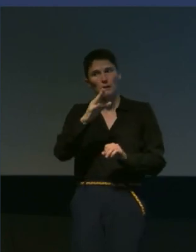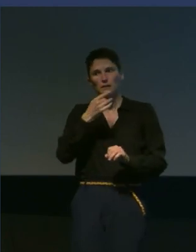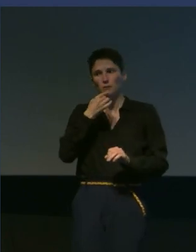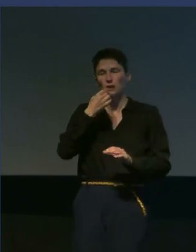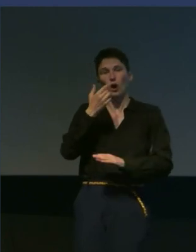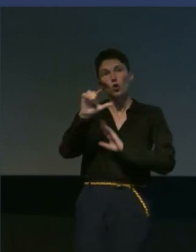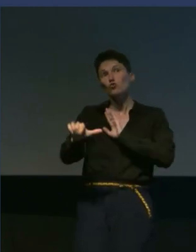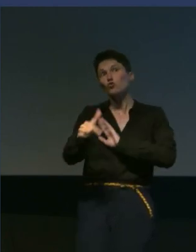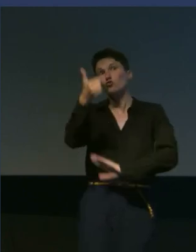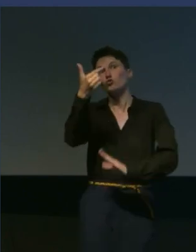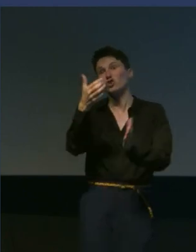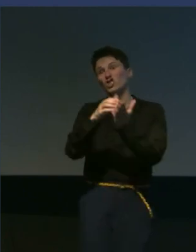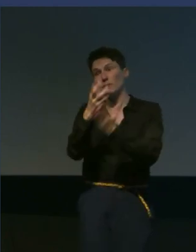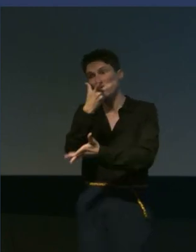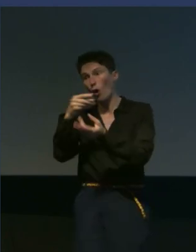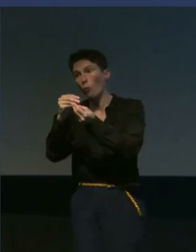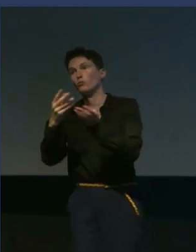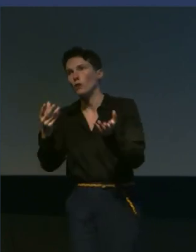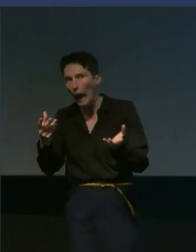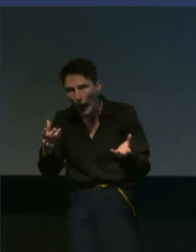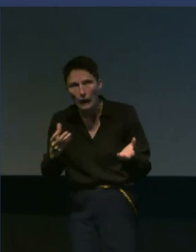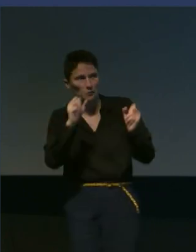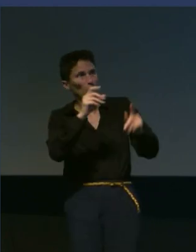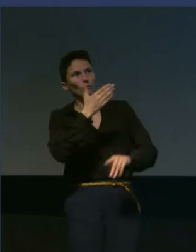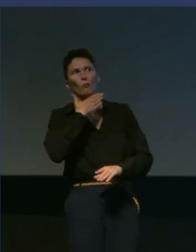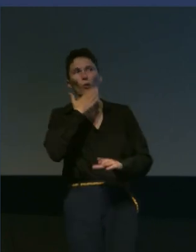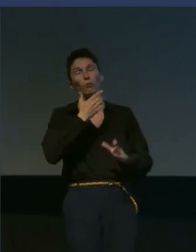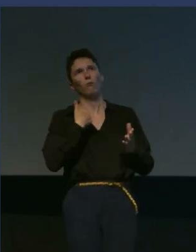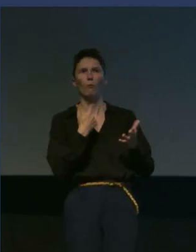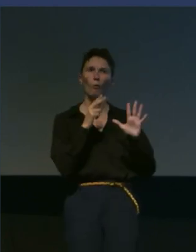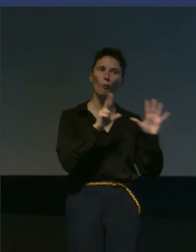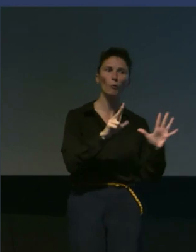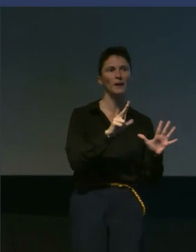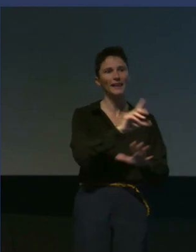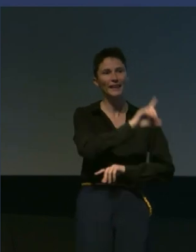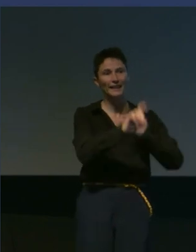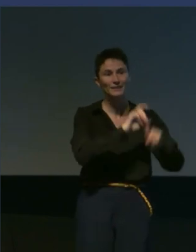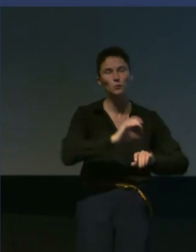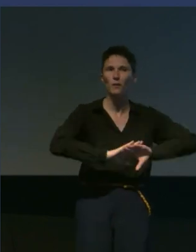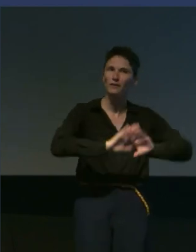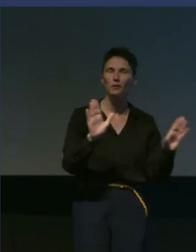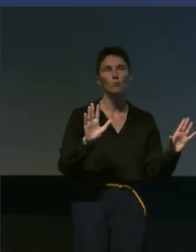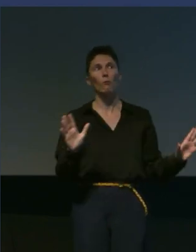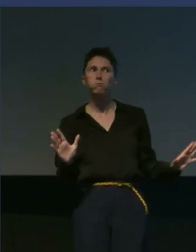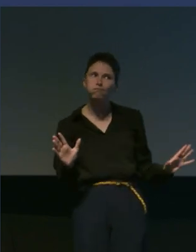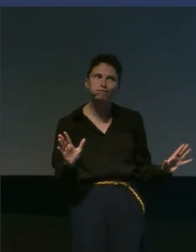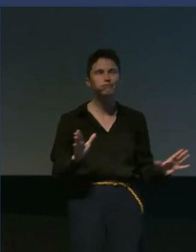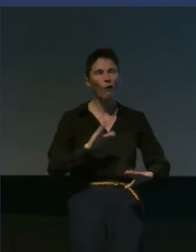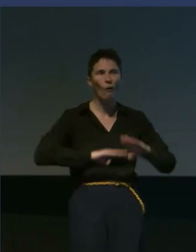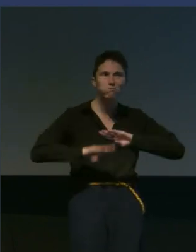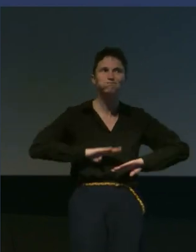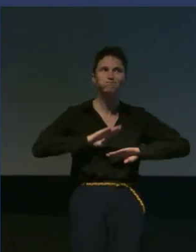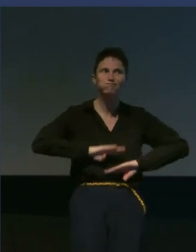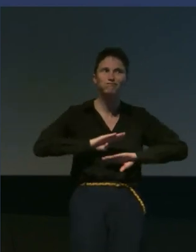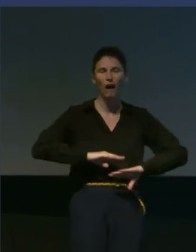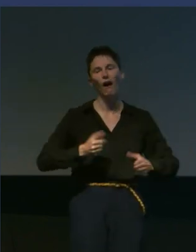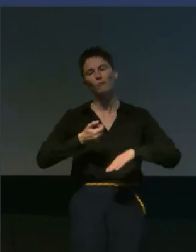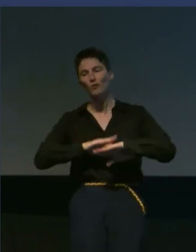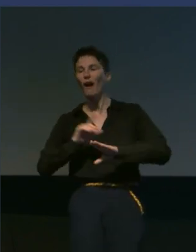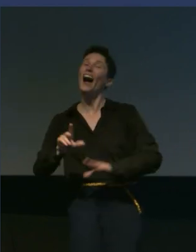puis, on s'est dit tant mieux parce qu'on était un peu triste d'aborder que nous, que tout. Donc là, on en a 20. Et donc, le livre fait 20 chapitres.